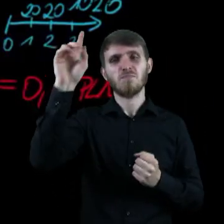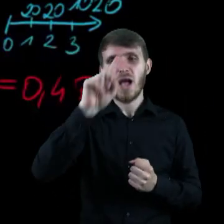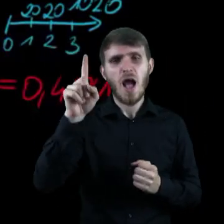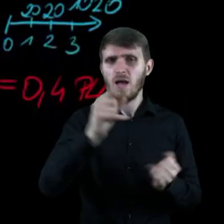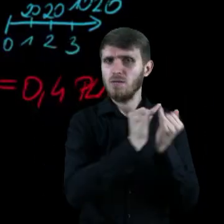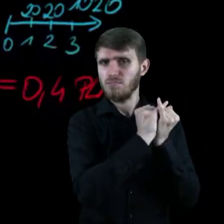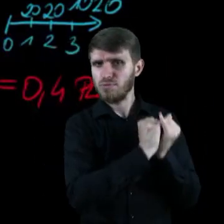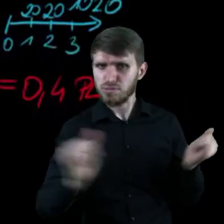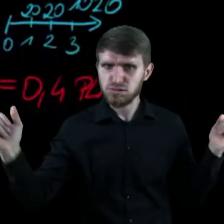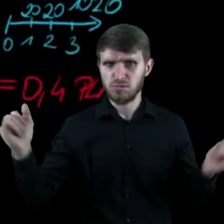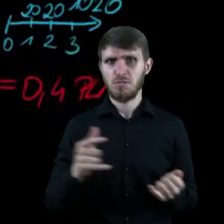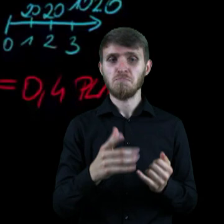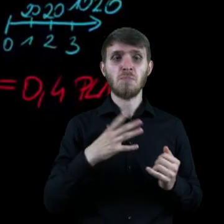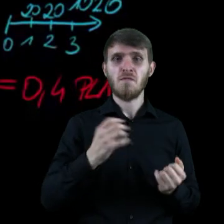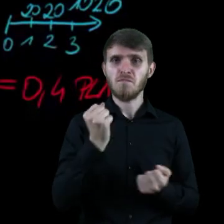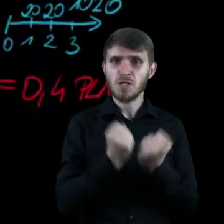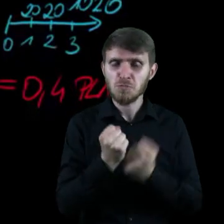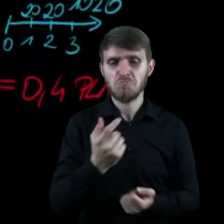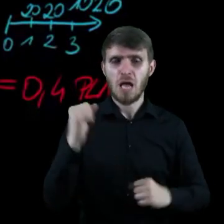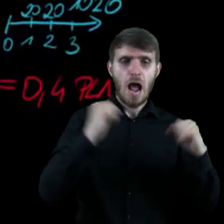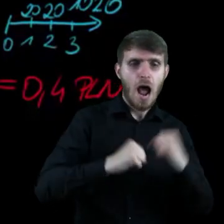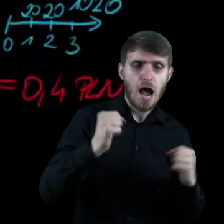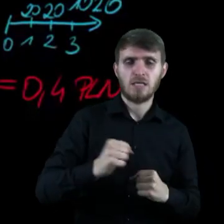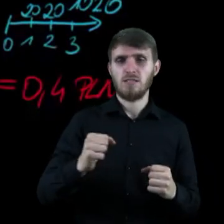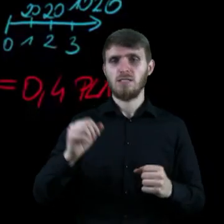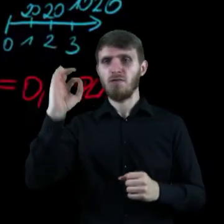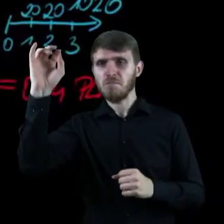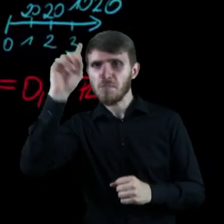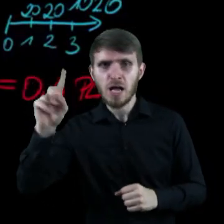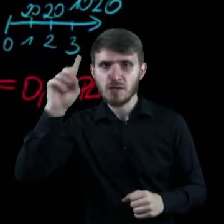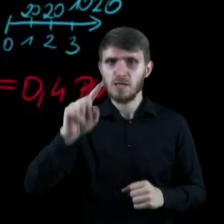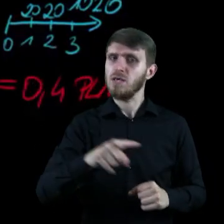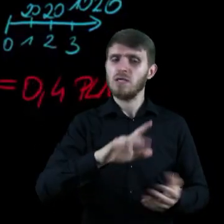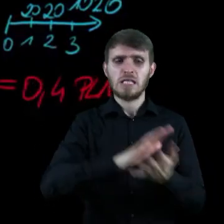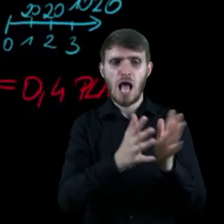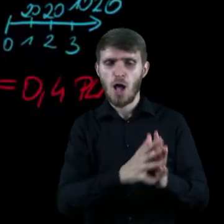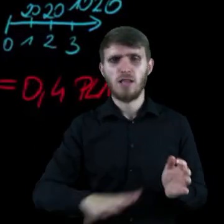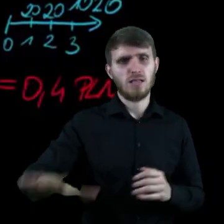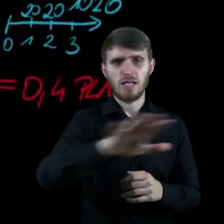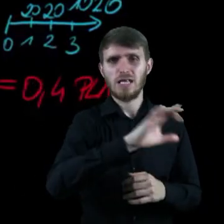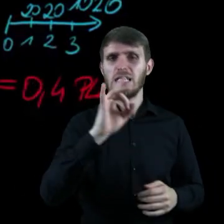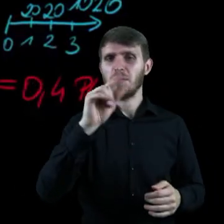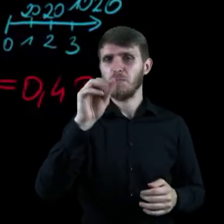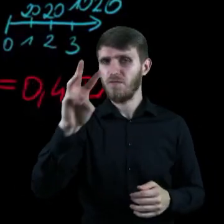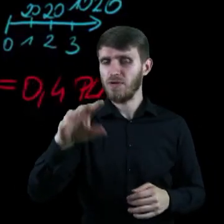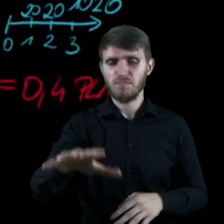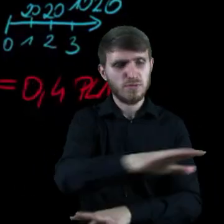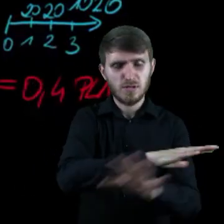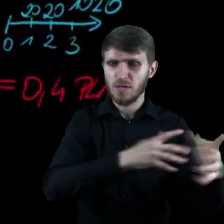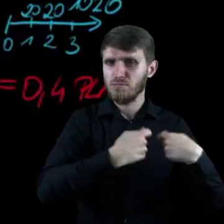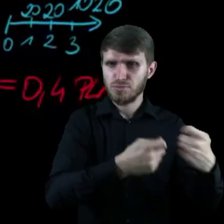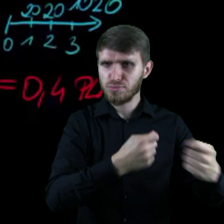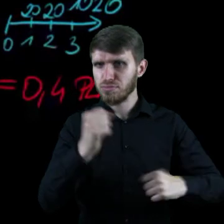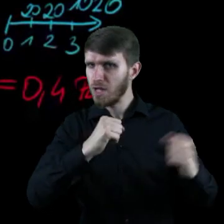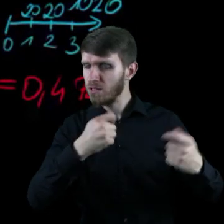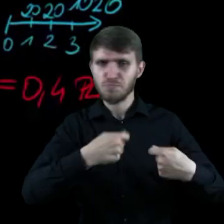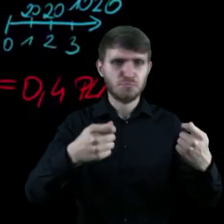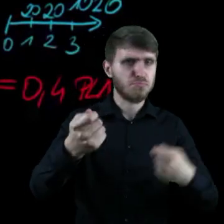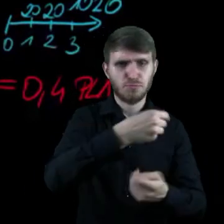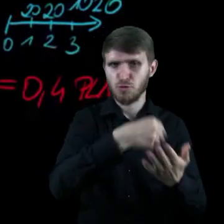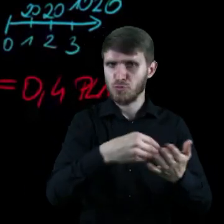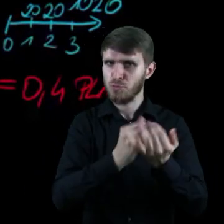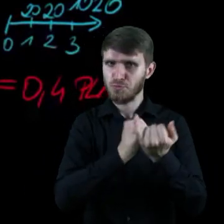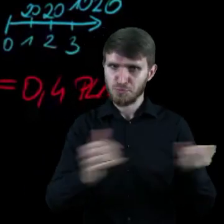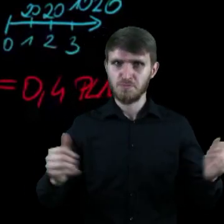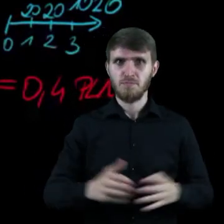są po prostu różne rodzaje obligacji. Oba te papiery wartościowe, zarówno akcje i obligacje, są przedmiotem obrotu na giełdach,